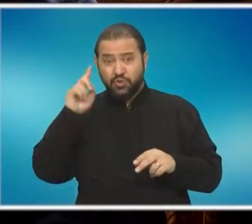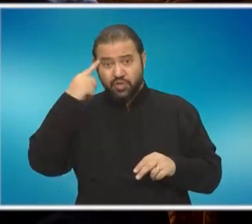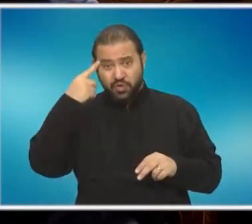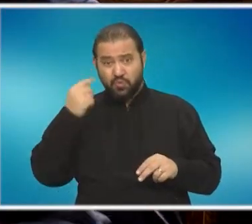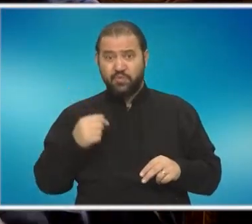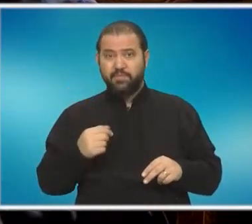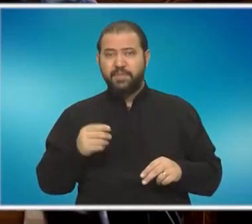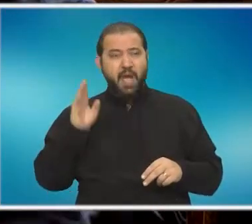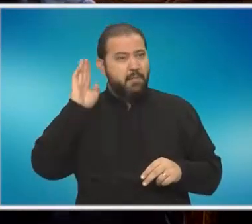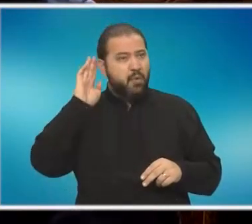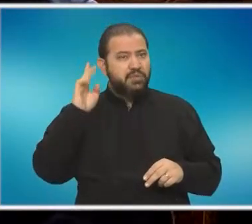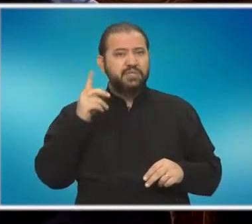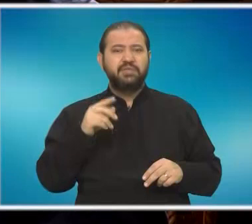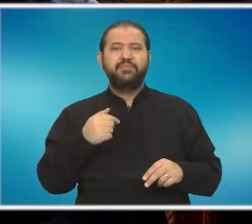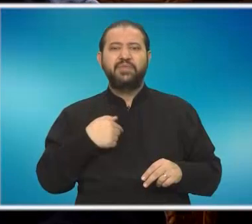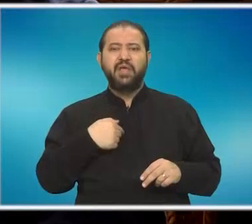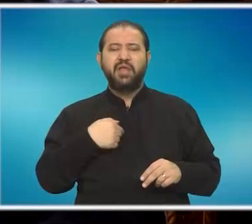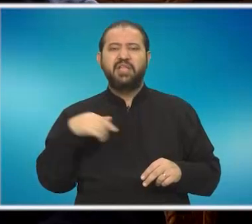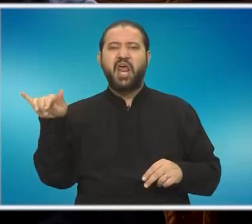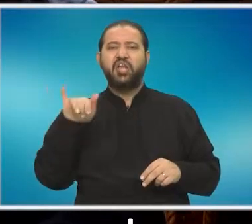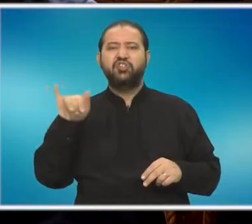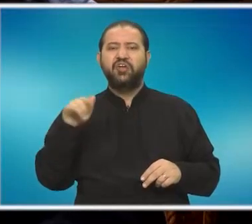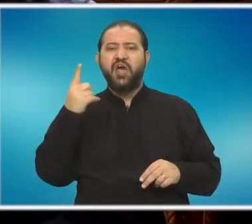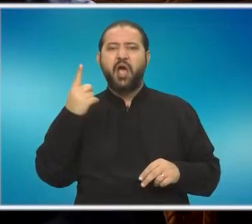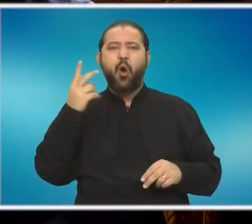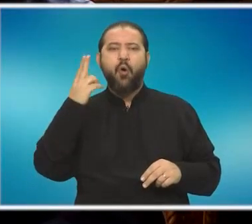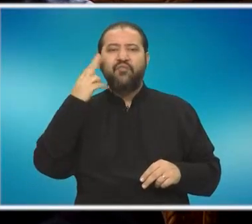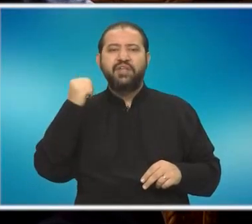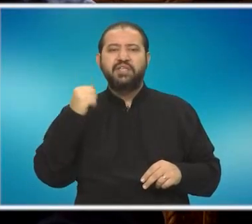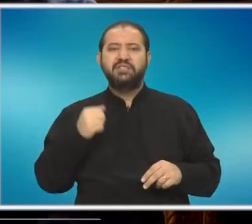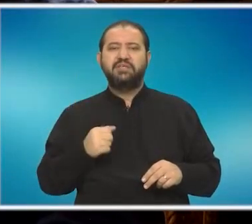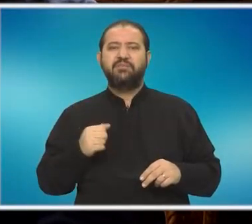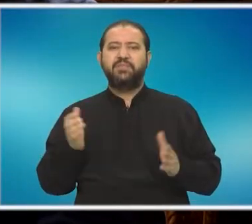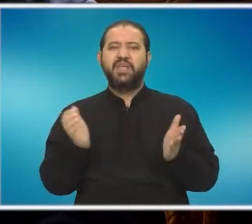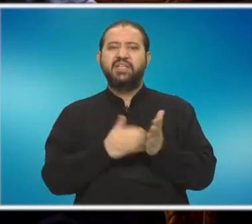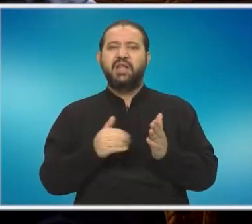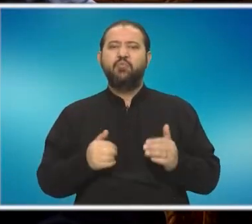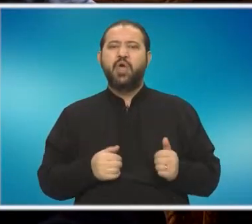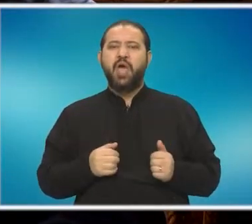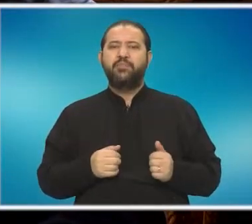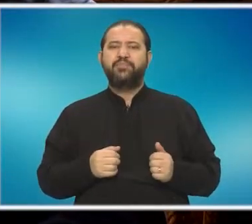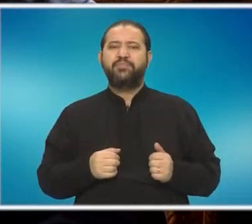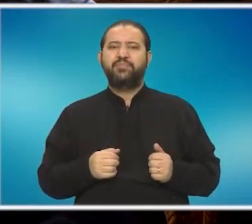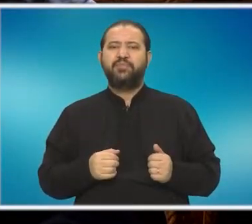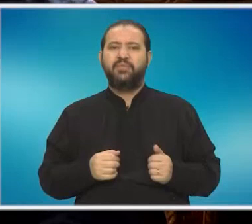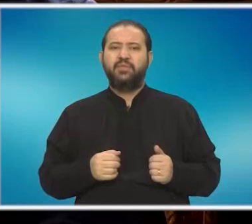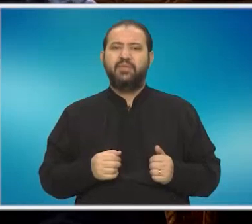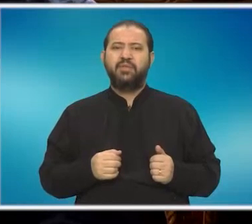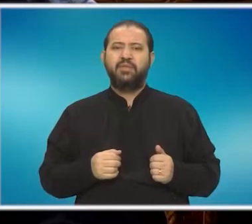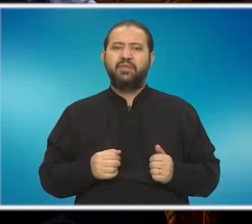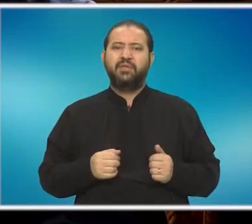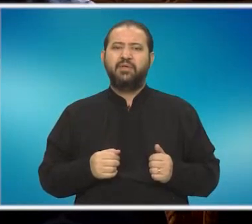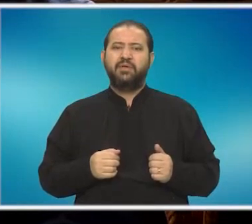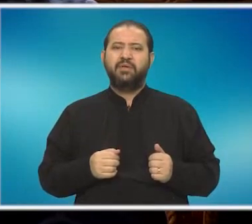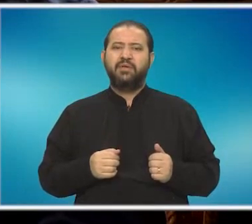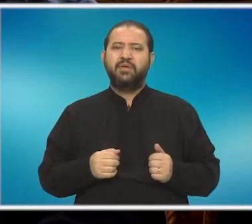Am auzit la un post de radio că la un moment dat o fetiță trebuia să, mă rog, era contextul,